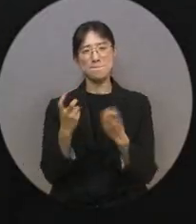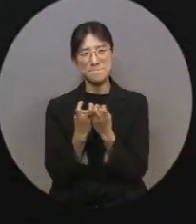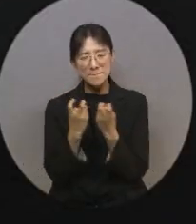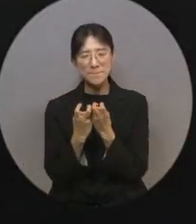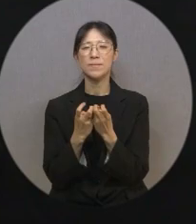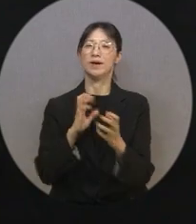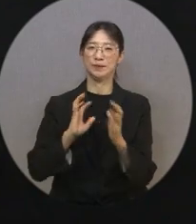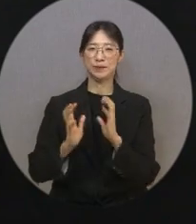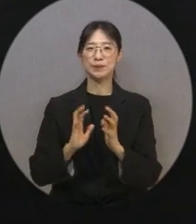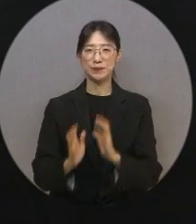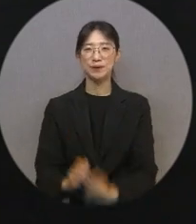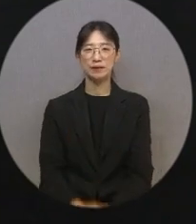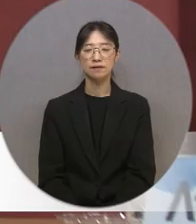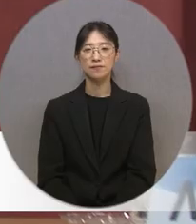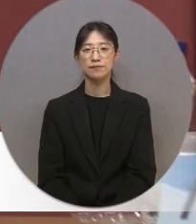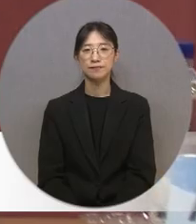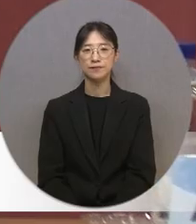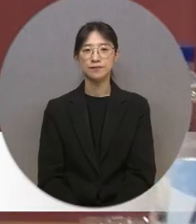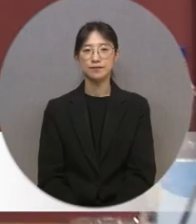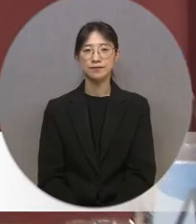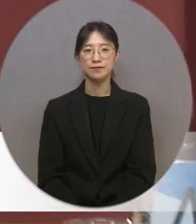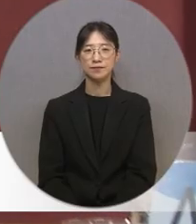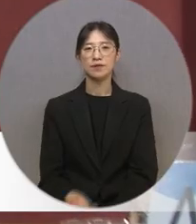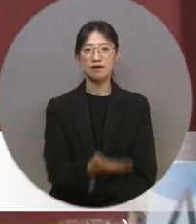방안을 모색했습니다.